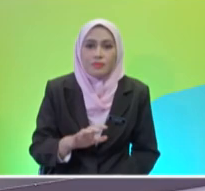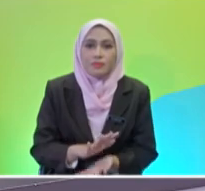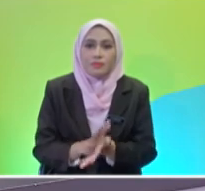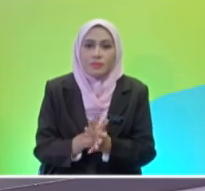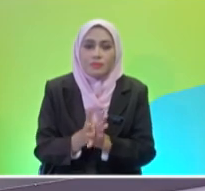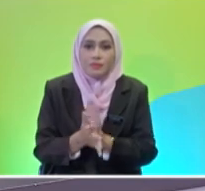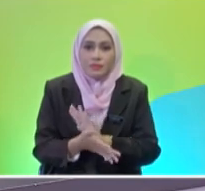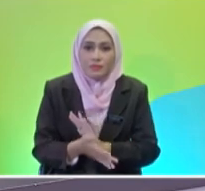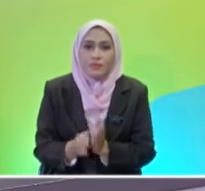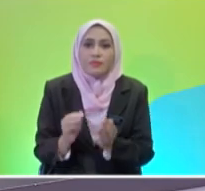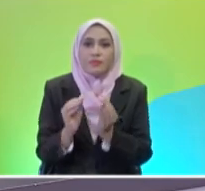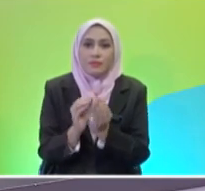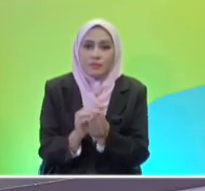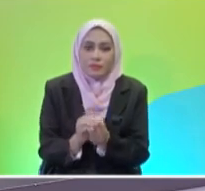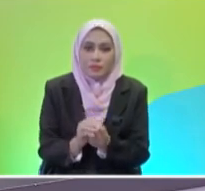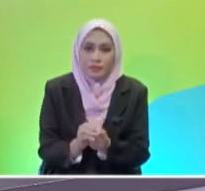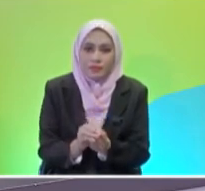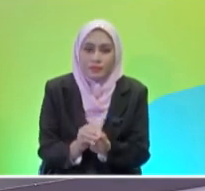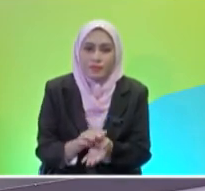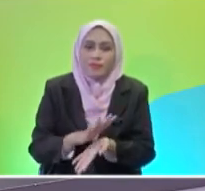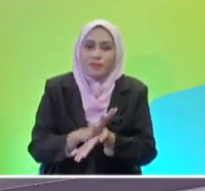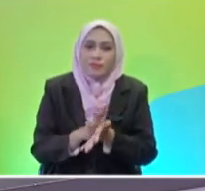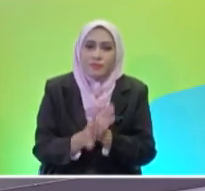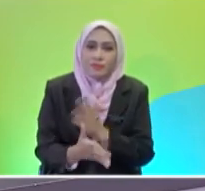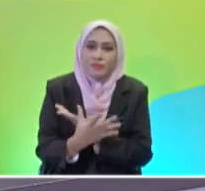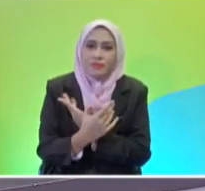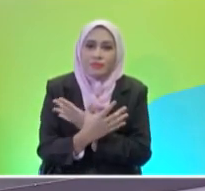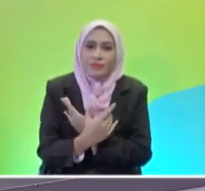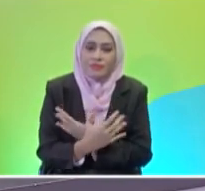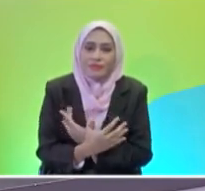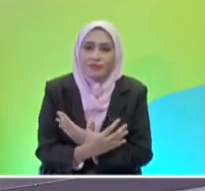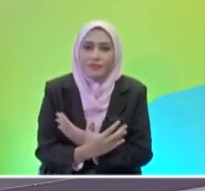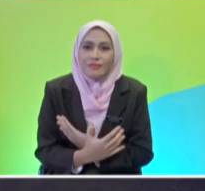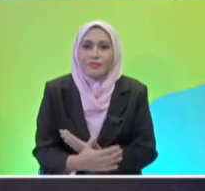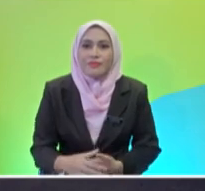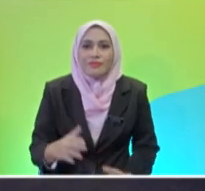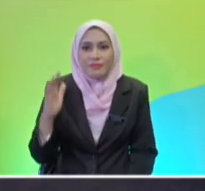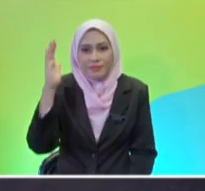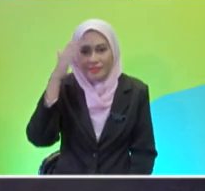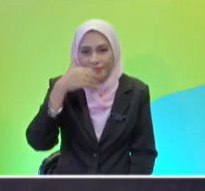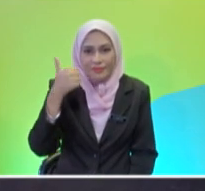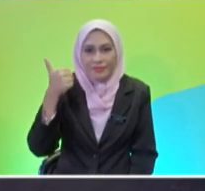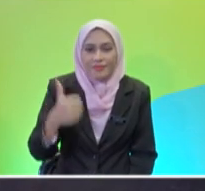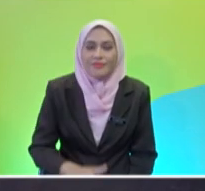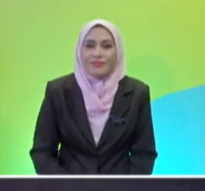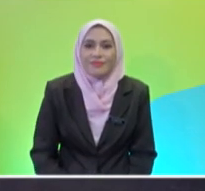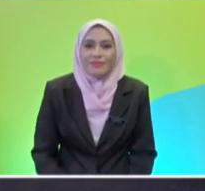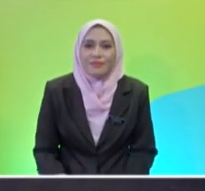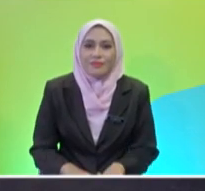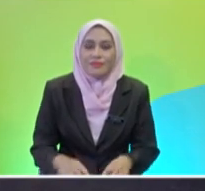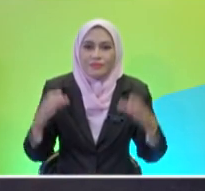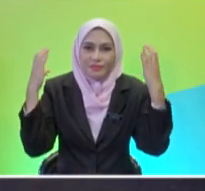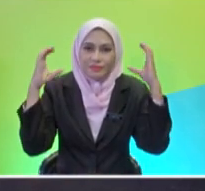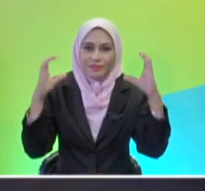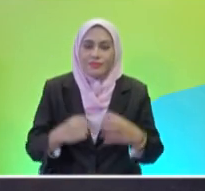jadi kepompong. Jadi rama-rama yang comel. Macam cikgu. Macam tu. Okey